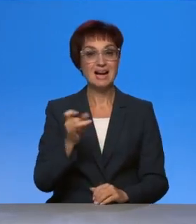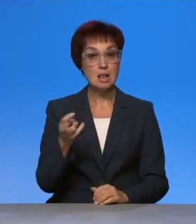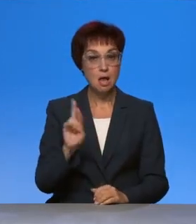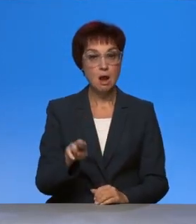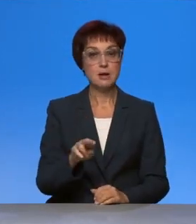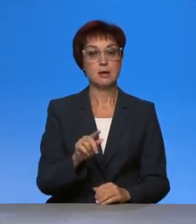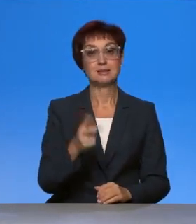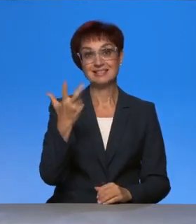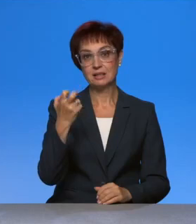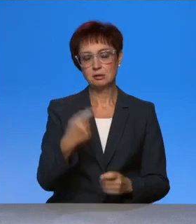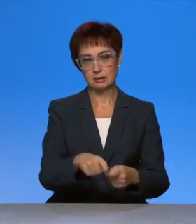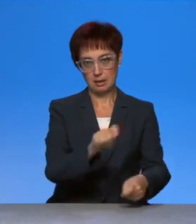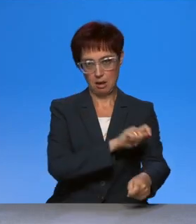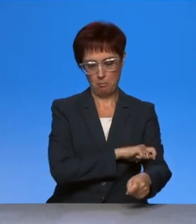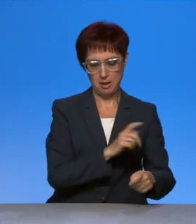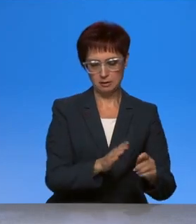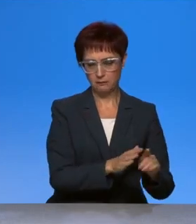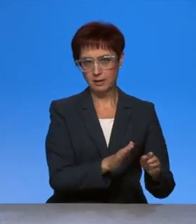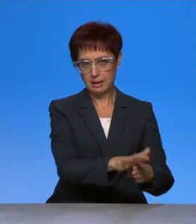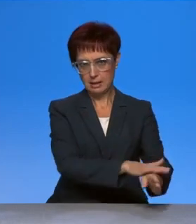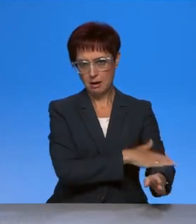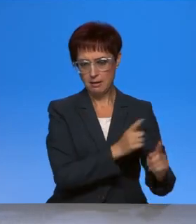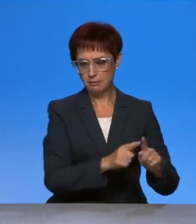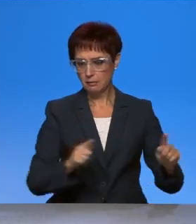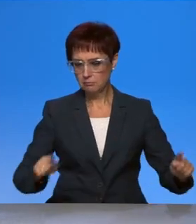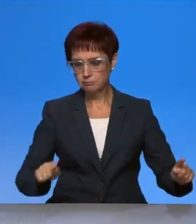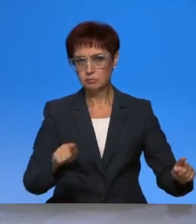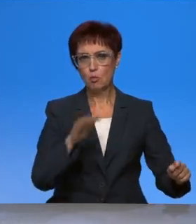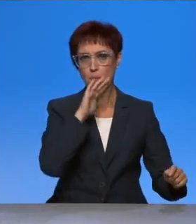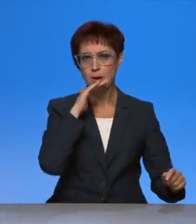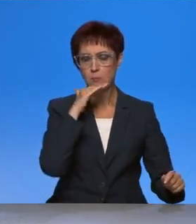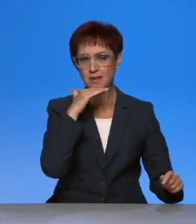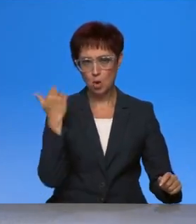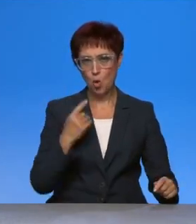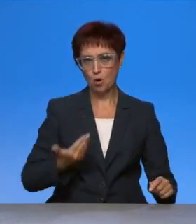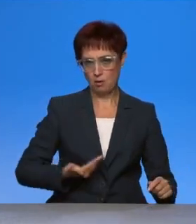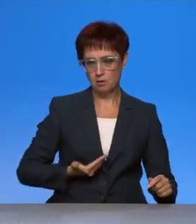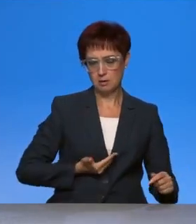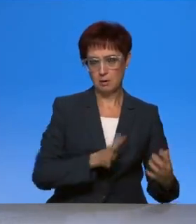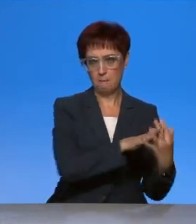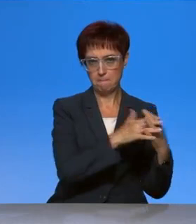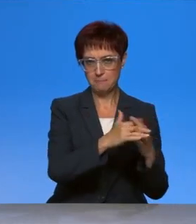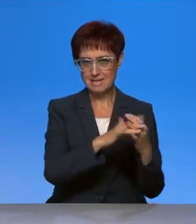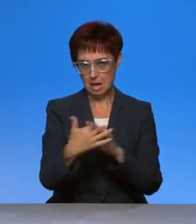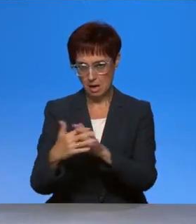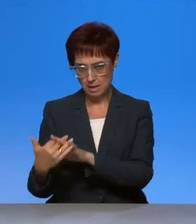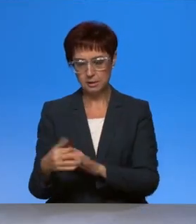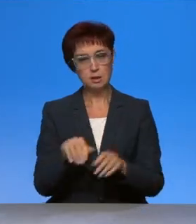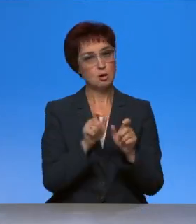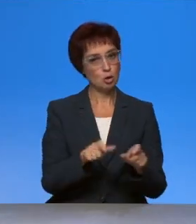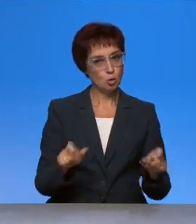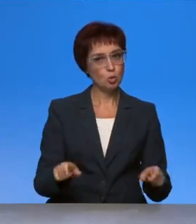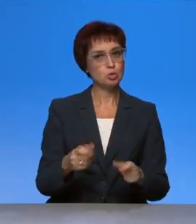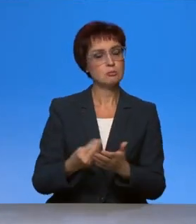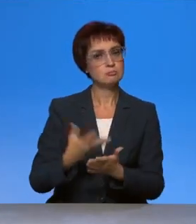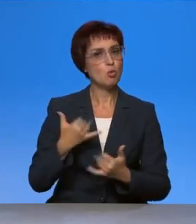побережье, плюс еще вглубь, и достаточно много поселений, поэтому люди его там очень ценили, уважали. Он фактически